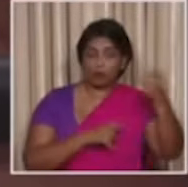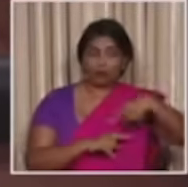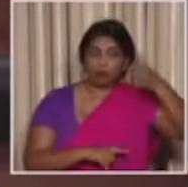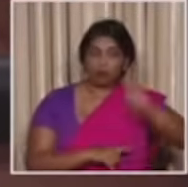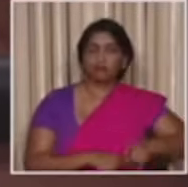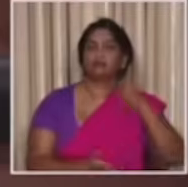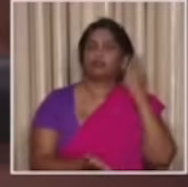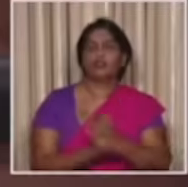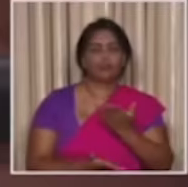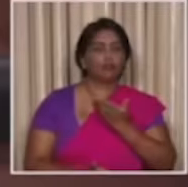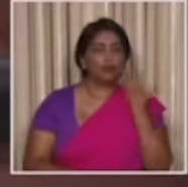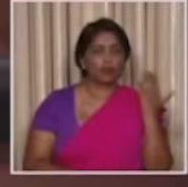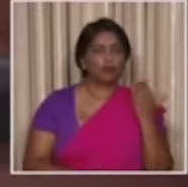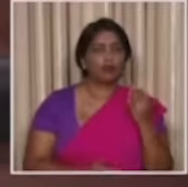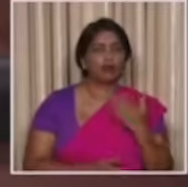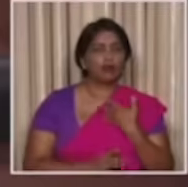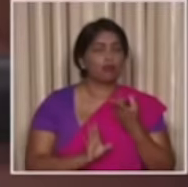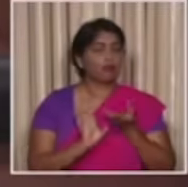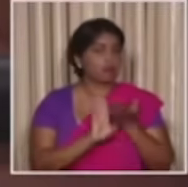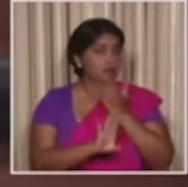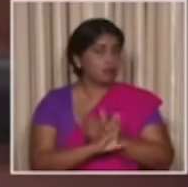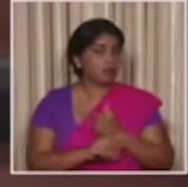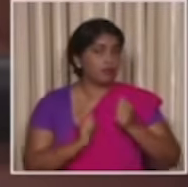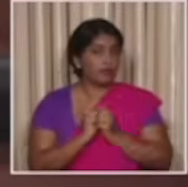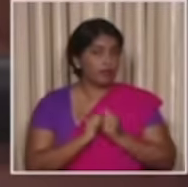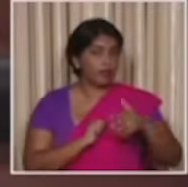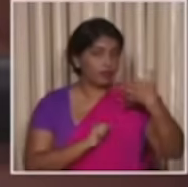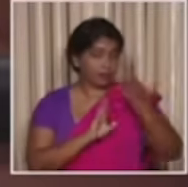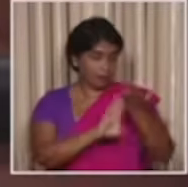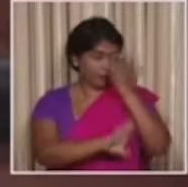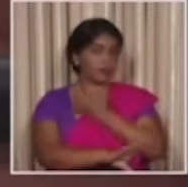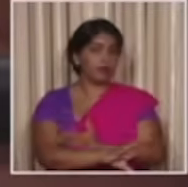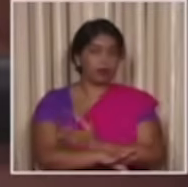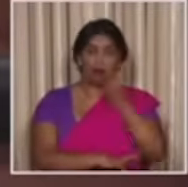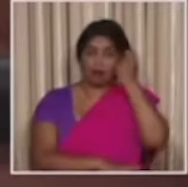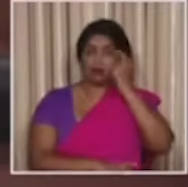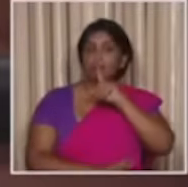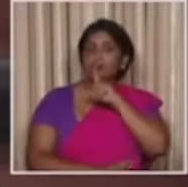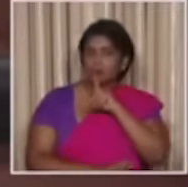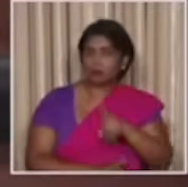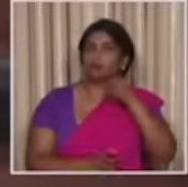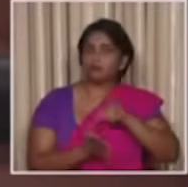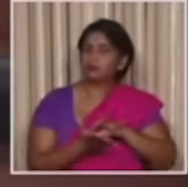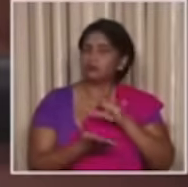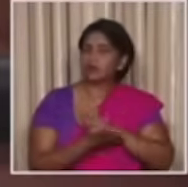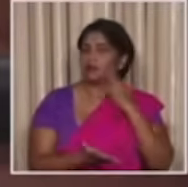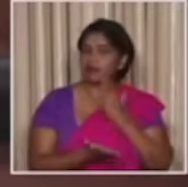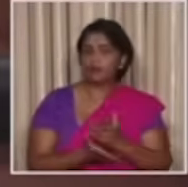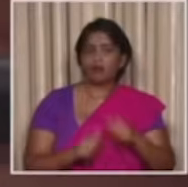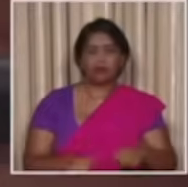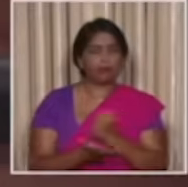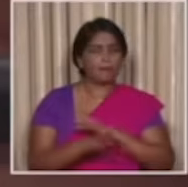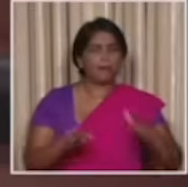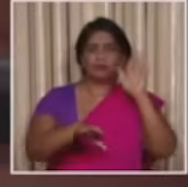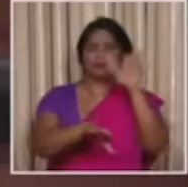සම්මතයෙන් අත්හිටුවේ කි. එතකොට පූර්ව වශයෙන් වැඩ කරන දින 5ක් ඇතුළත යෝජනාවක් දැනුවත් කිරීමේ ස්ථාවර නියෝග අත්හිටුවල අදගෙනලා මේ